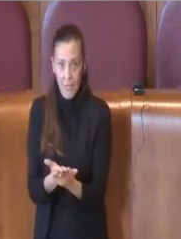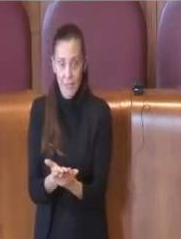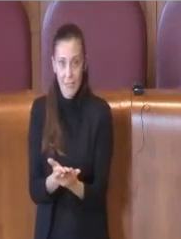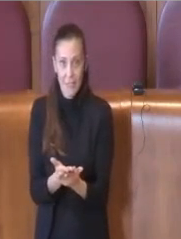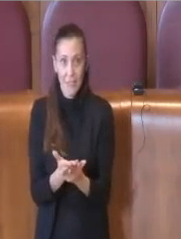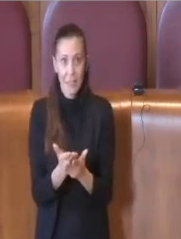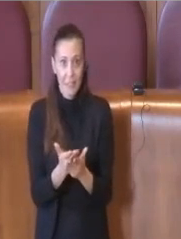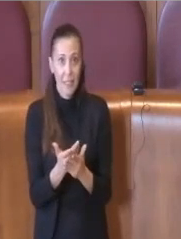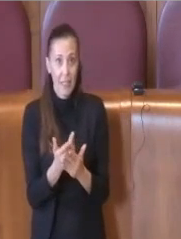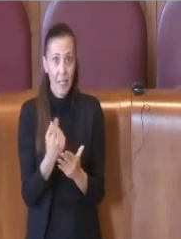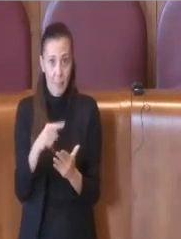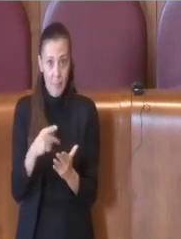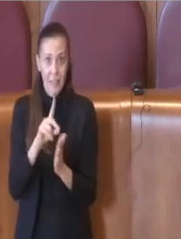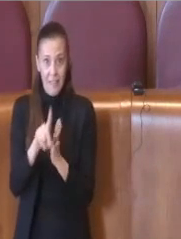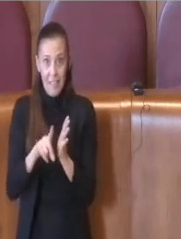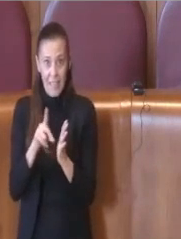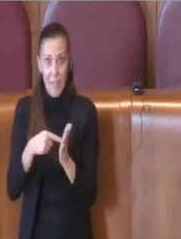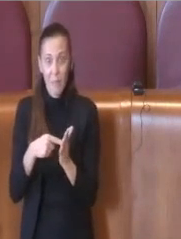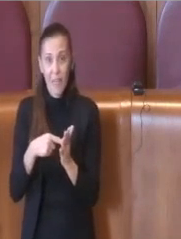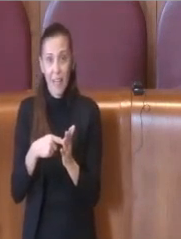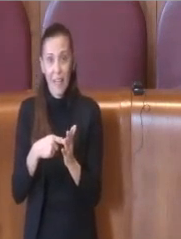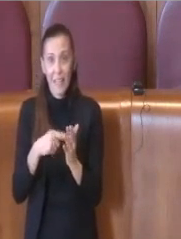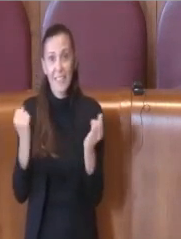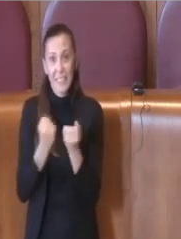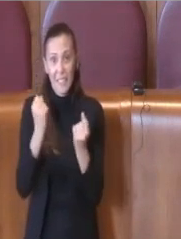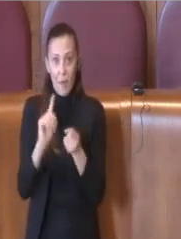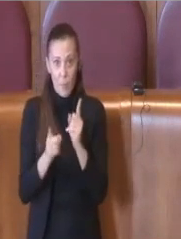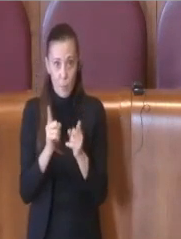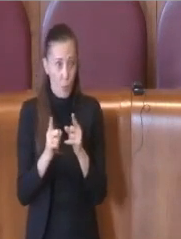i proponenti appunto della proposta di deliberazione popolare